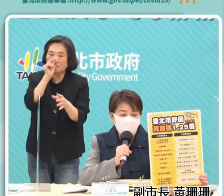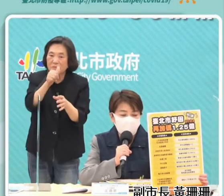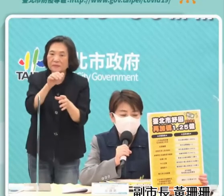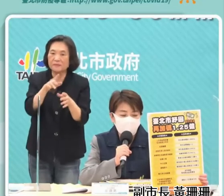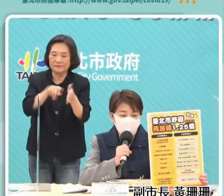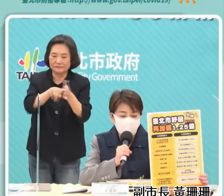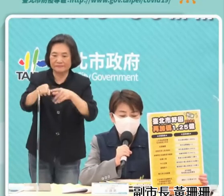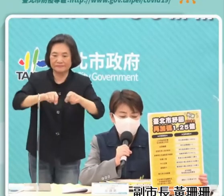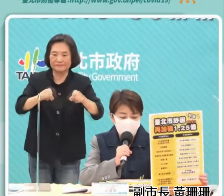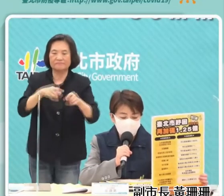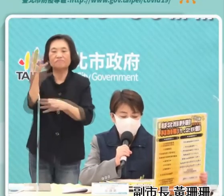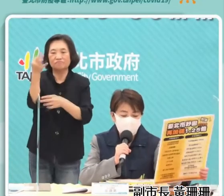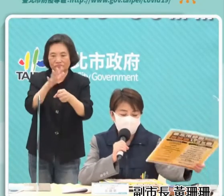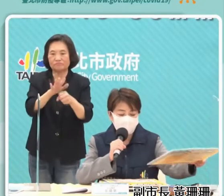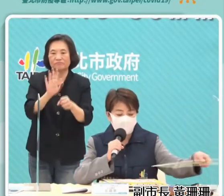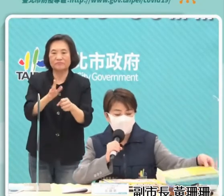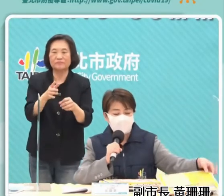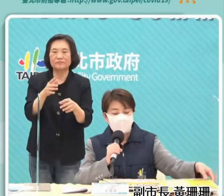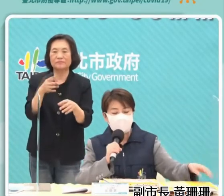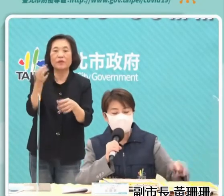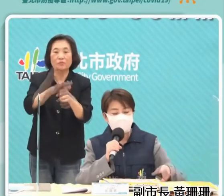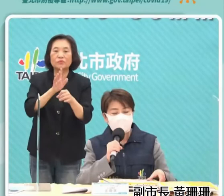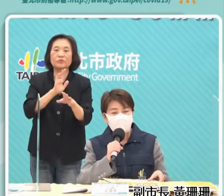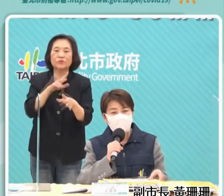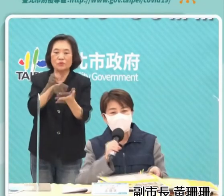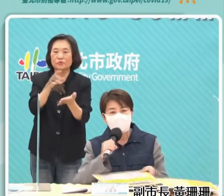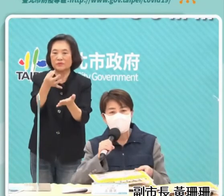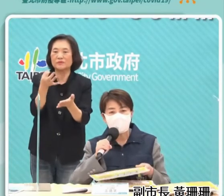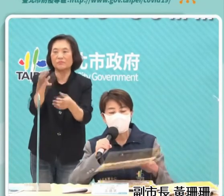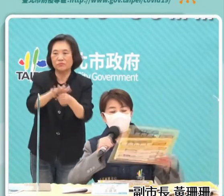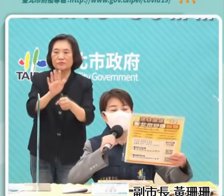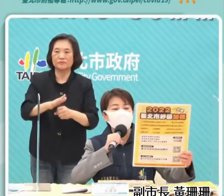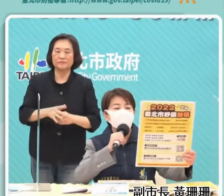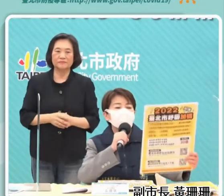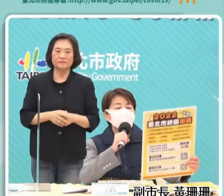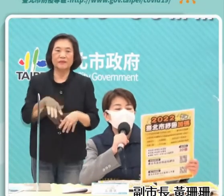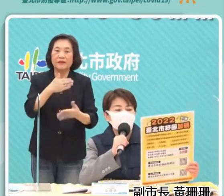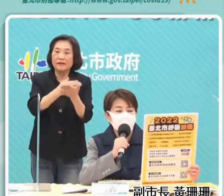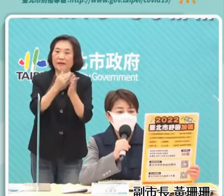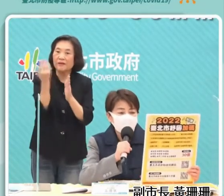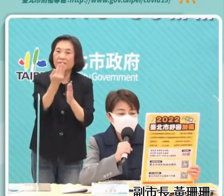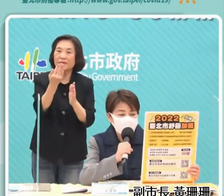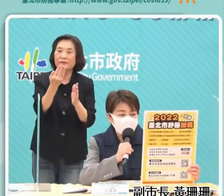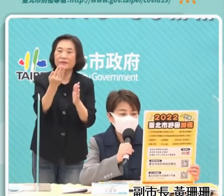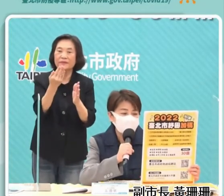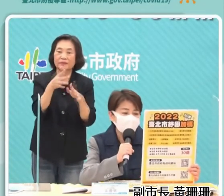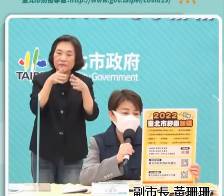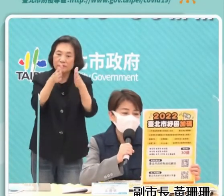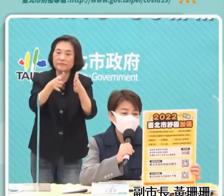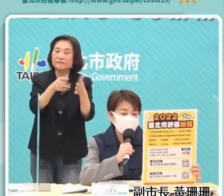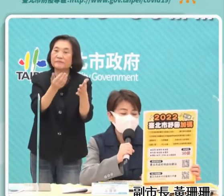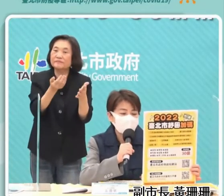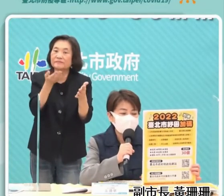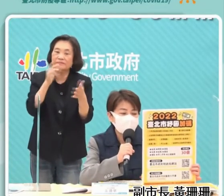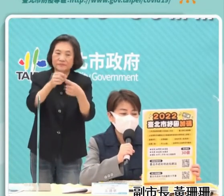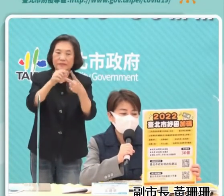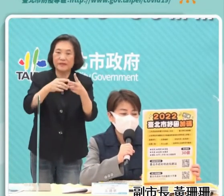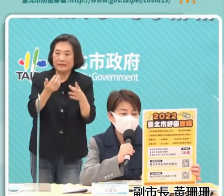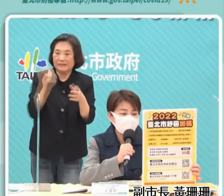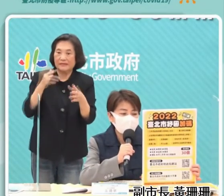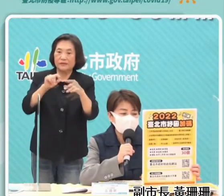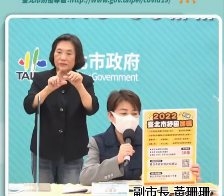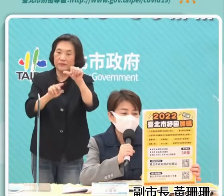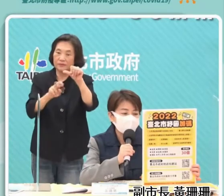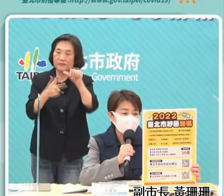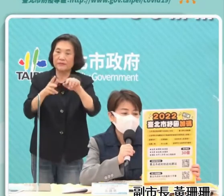贴的方式来补贴他们的租金。那加上这九大类对象，以及我们上一次公布的5月